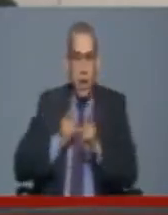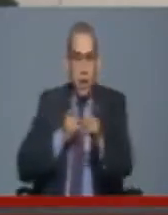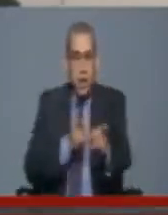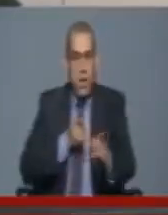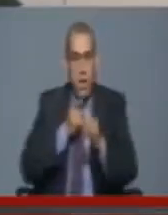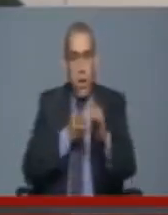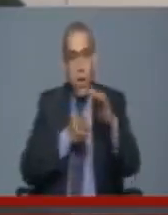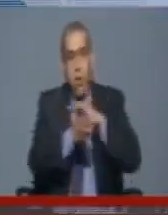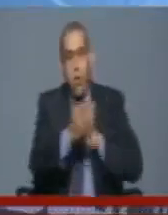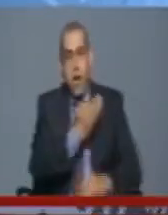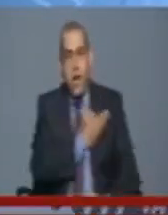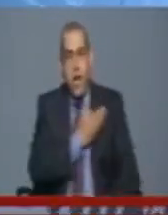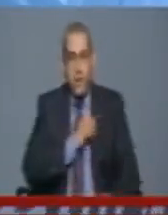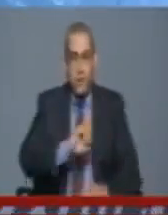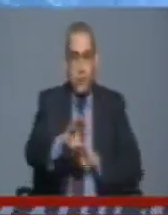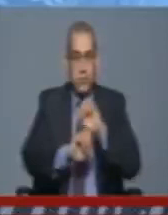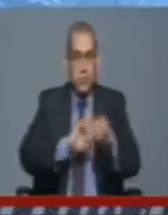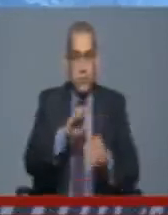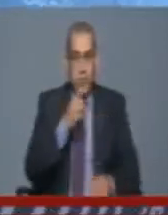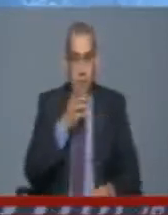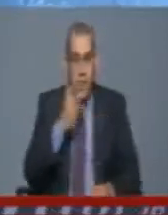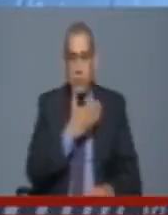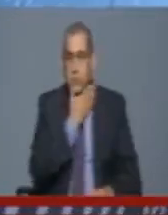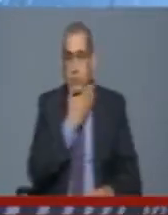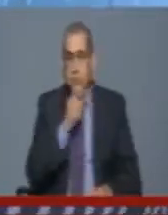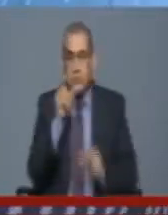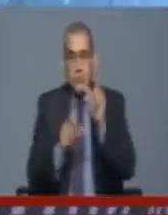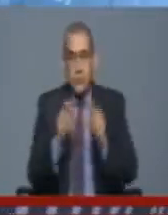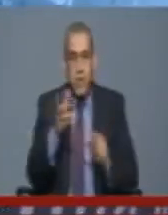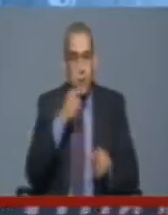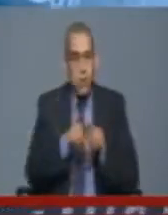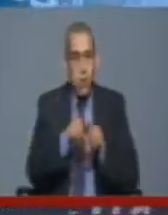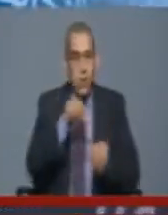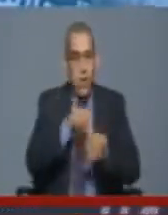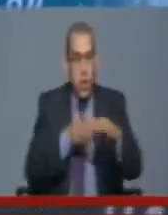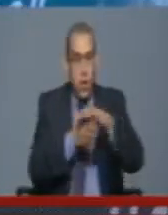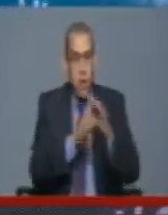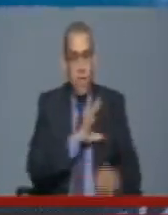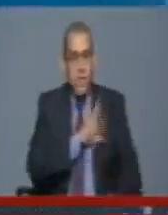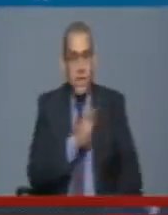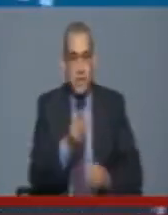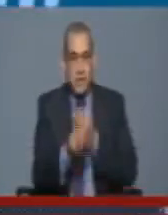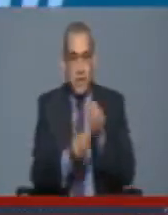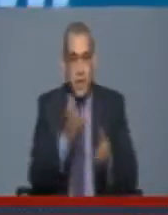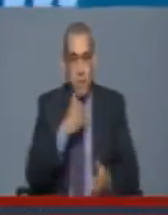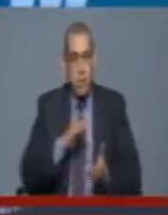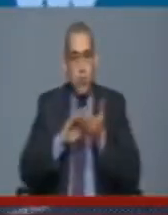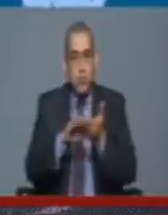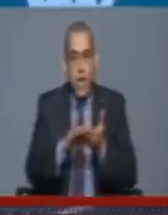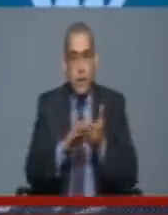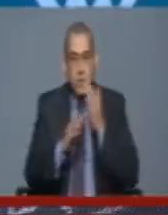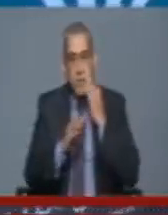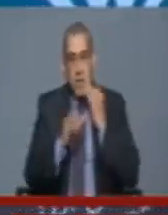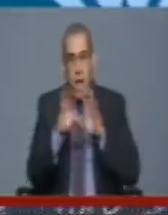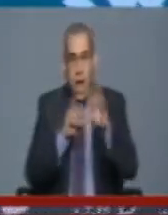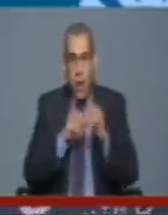معبر رفح للدخول إلى غزة لتلبية احتياجات الأشقاء في فلسطين من مساعدات واحتياجات